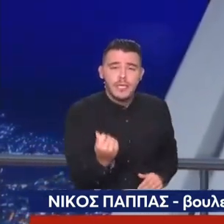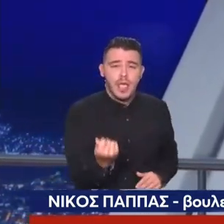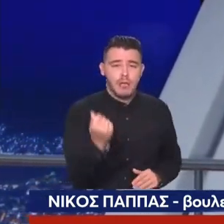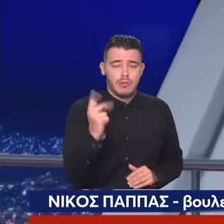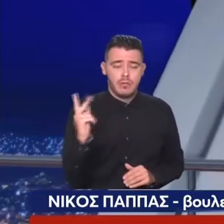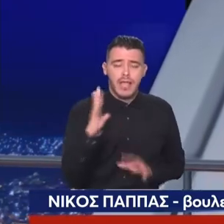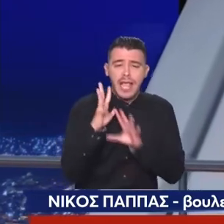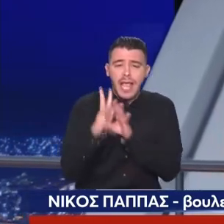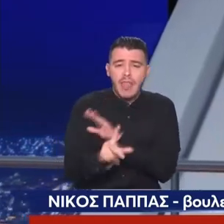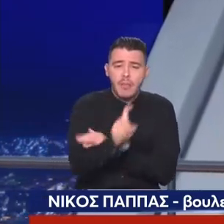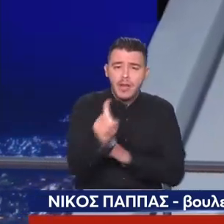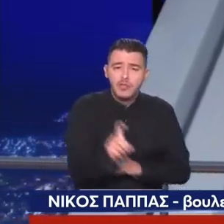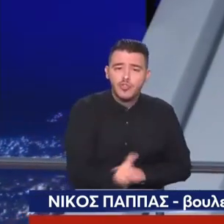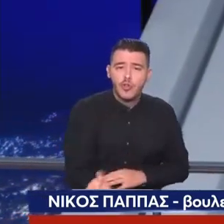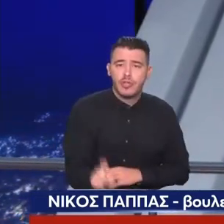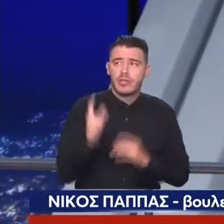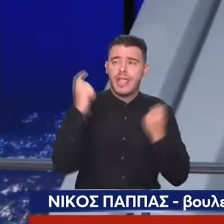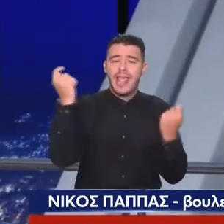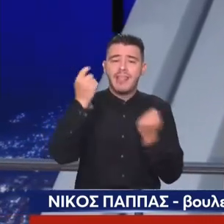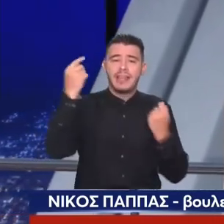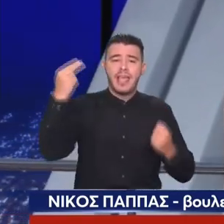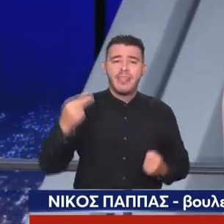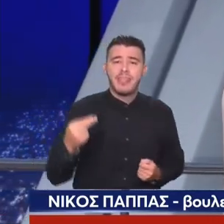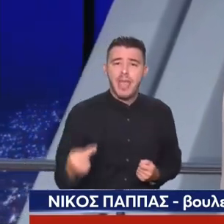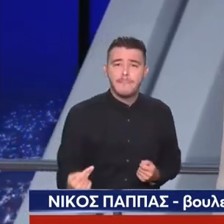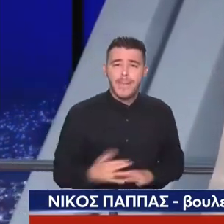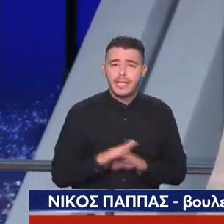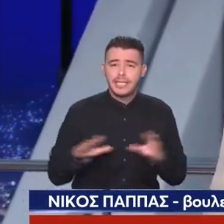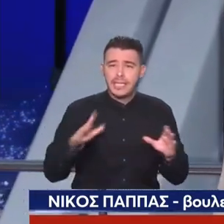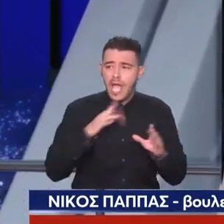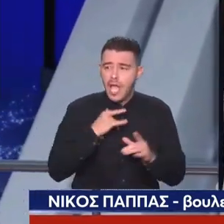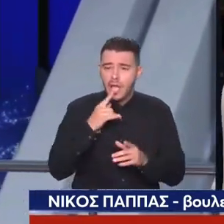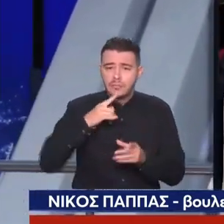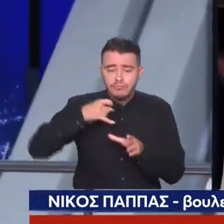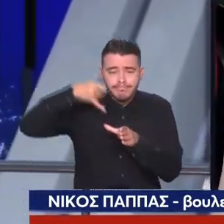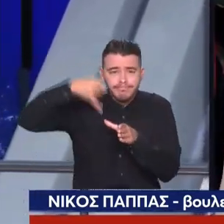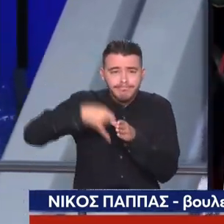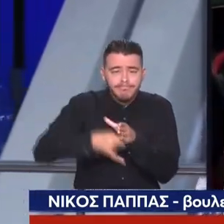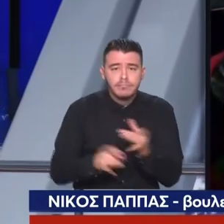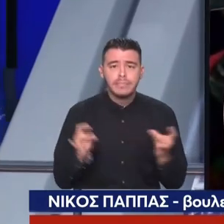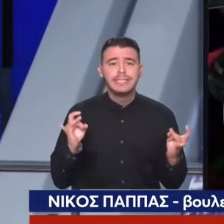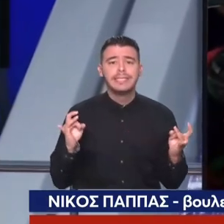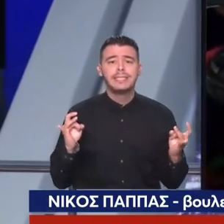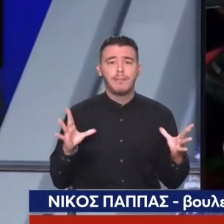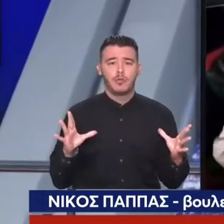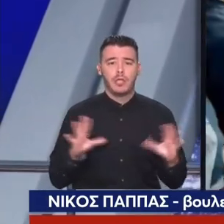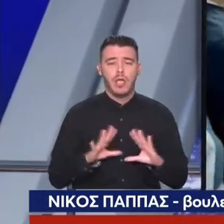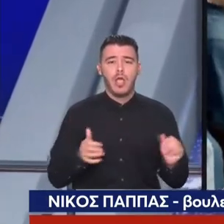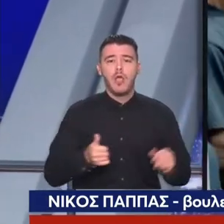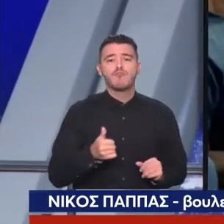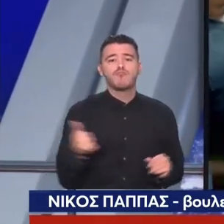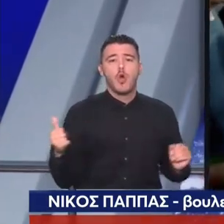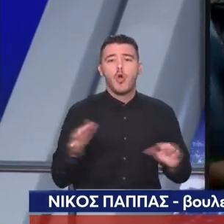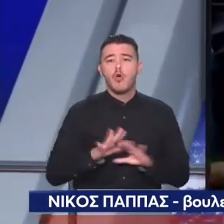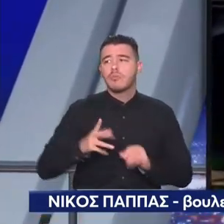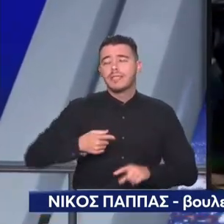καθημερινότητα. Και παίρνουμε πολλή επικοινωνία κάθε μέρα, υπέροχη, υποδειγματική και καθόλου